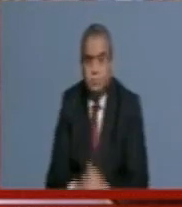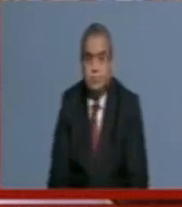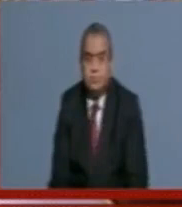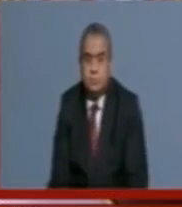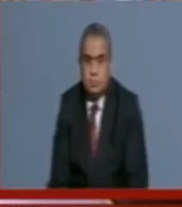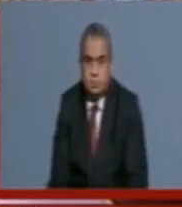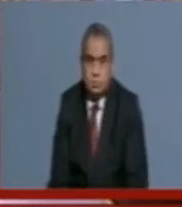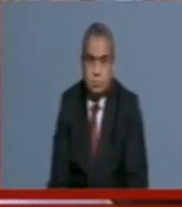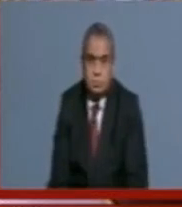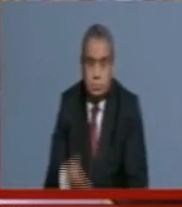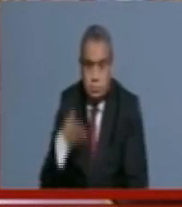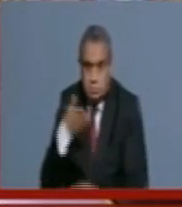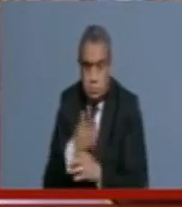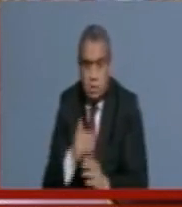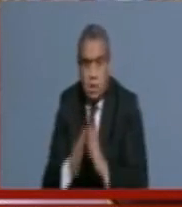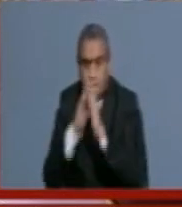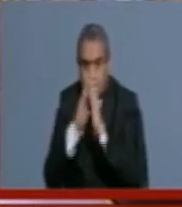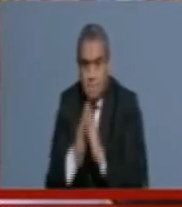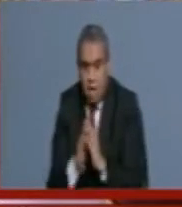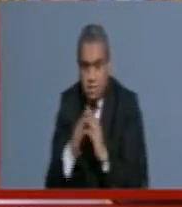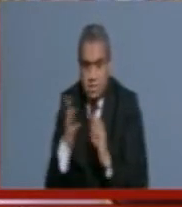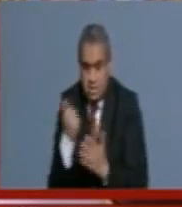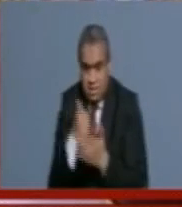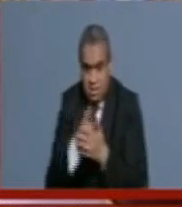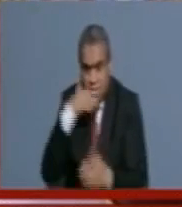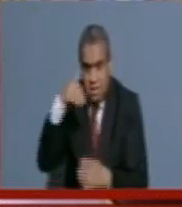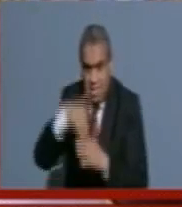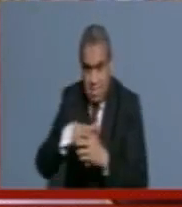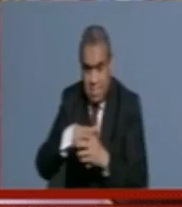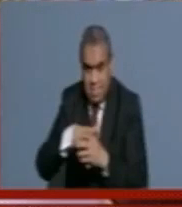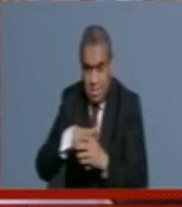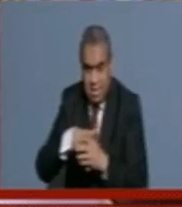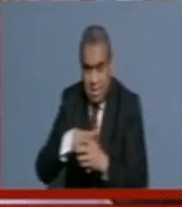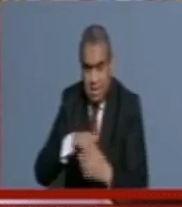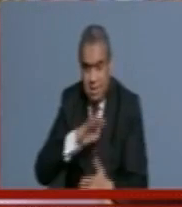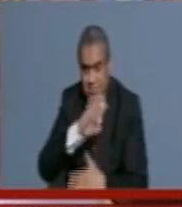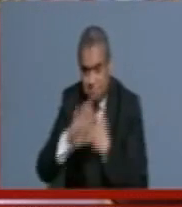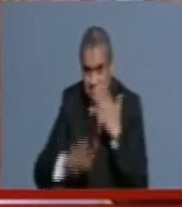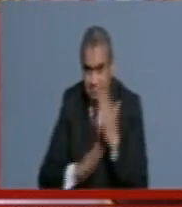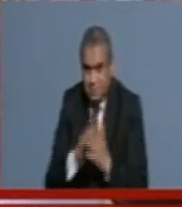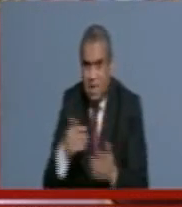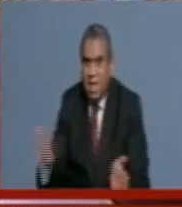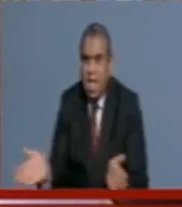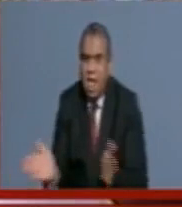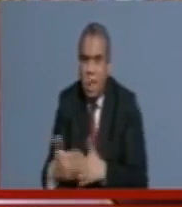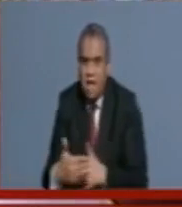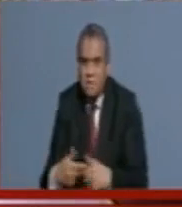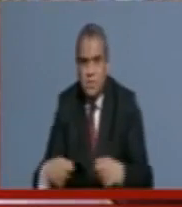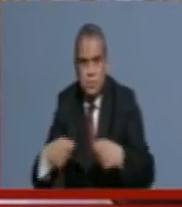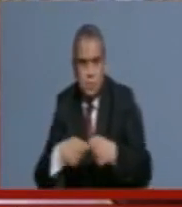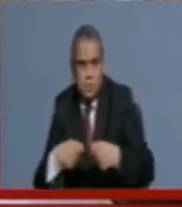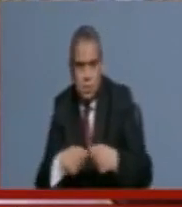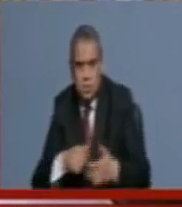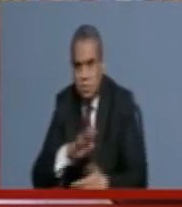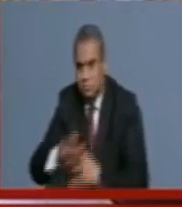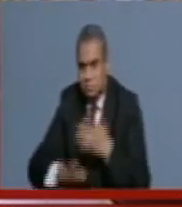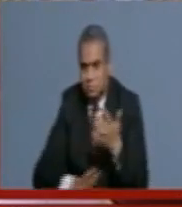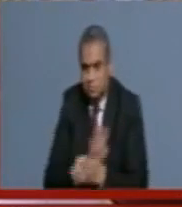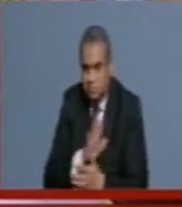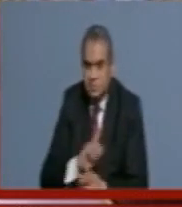في منصب رئيس الجمهوريه هل اعرضه لهذا الامر من تشكيك؟ طبعا لا.